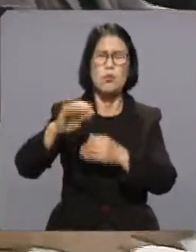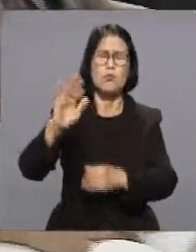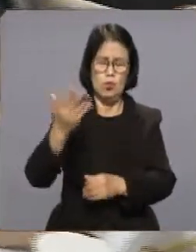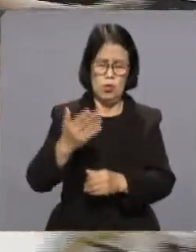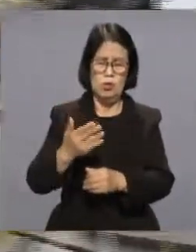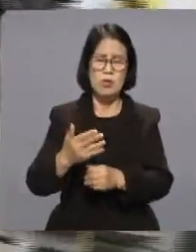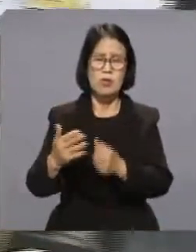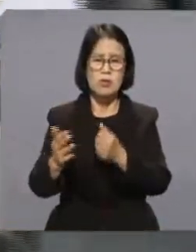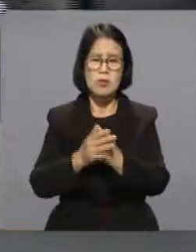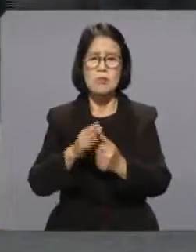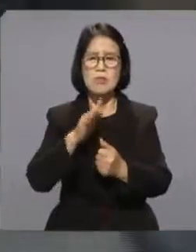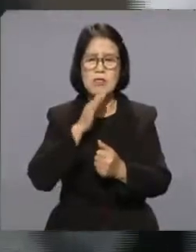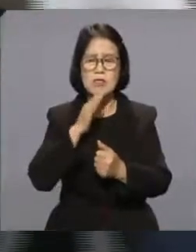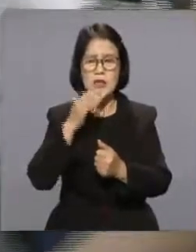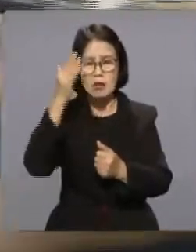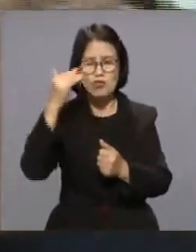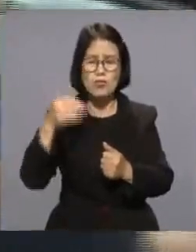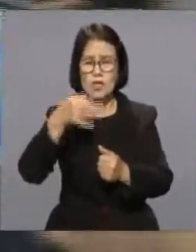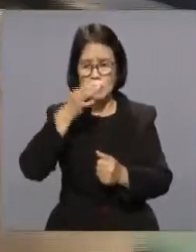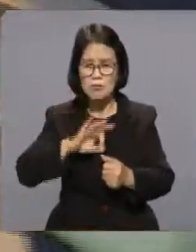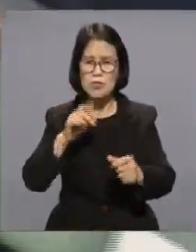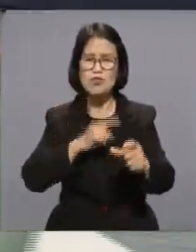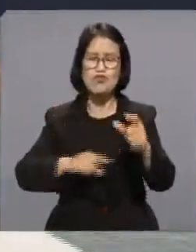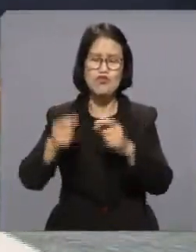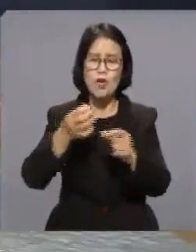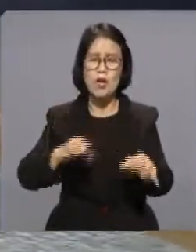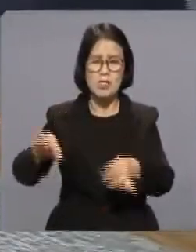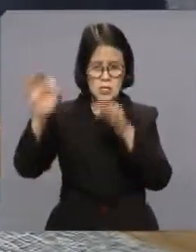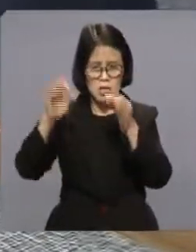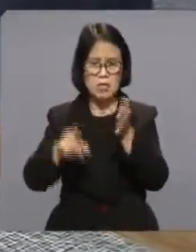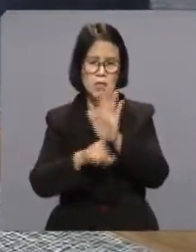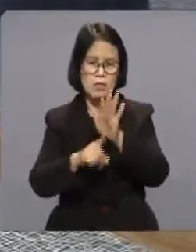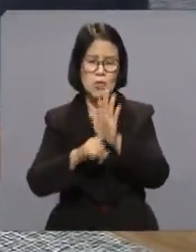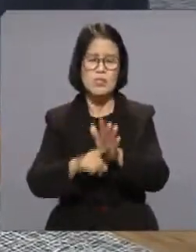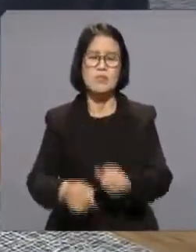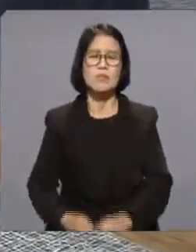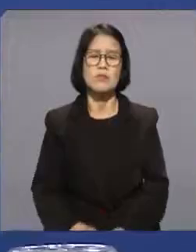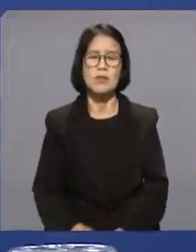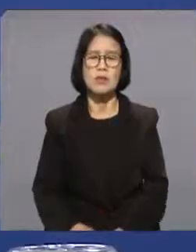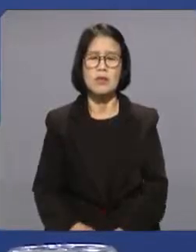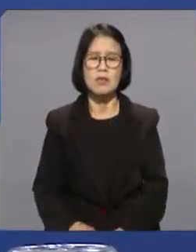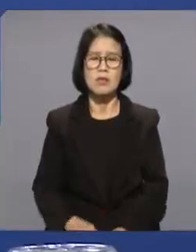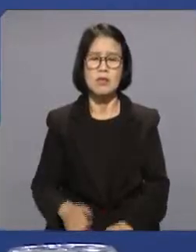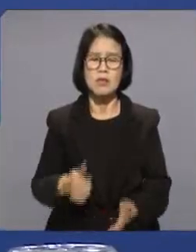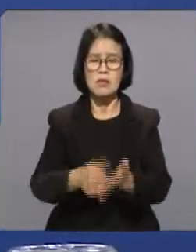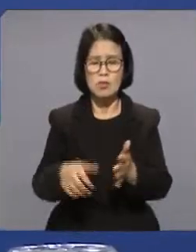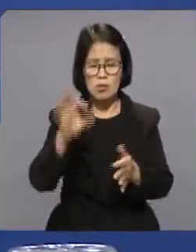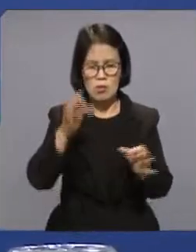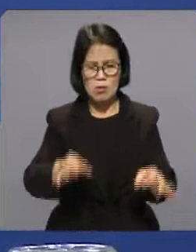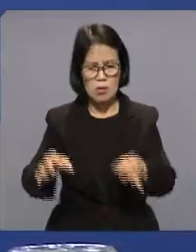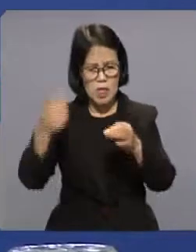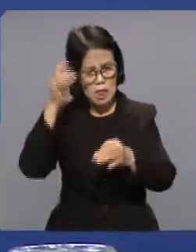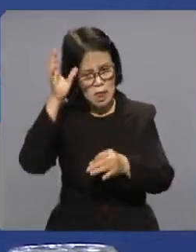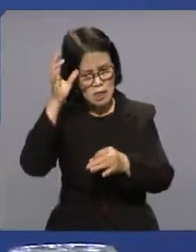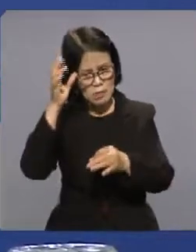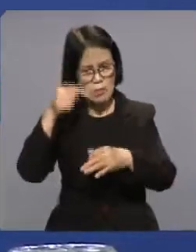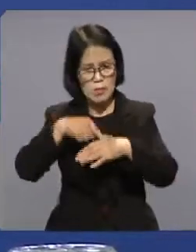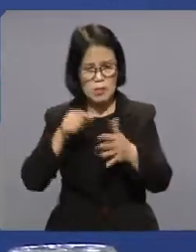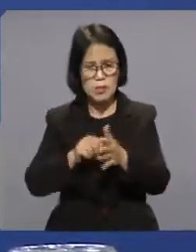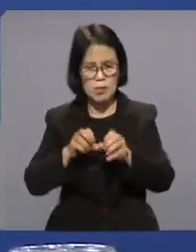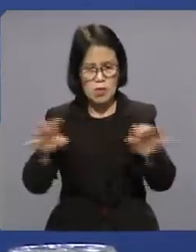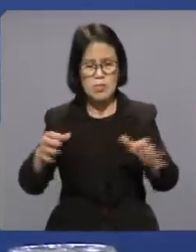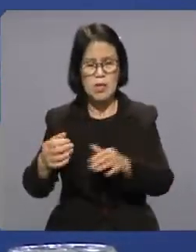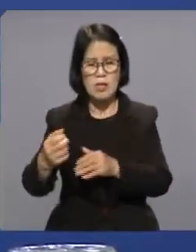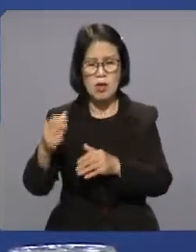밝혀 사실상 국내 금리의 추가 인상을 예고했습니다. 인플레이션 기대 심리 확산 억제와